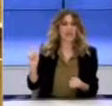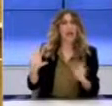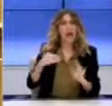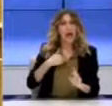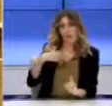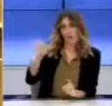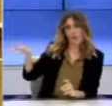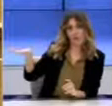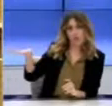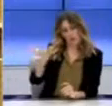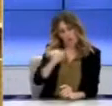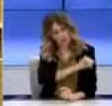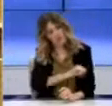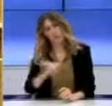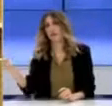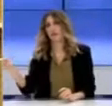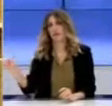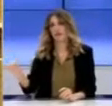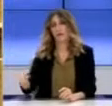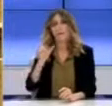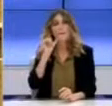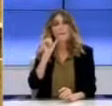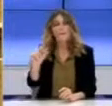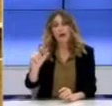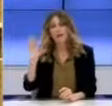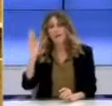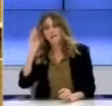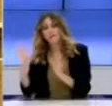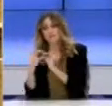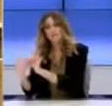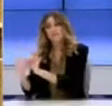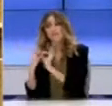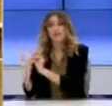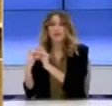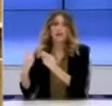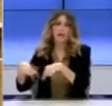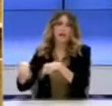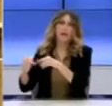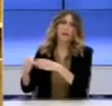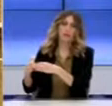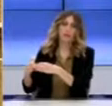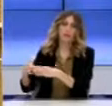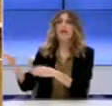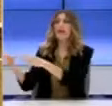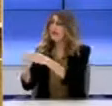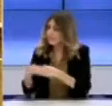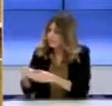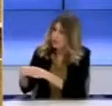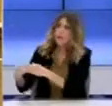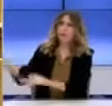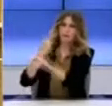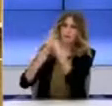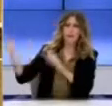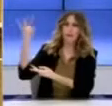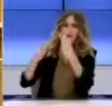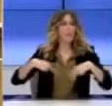πολιτικών μας. Όμως, δεν πρέπει να ξεχνάμε ότι η Επιστημονική Επιτροπή ξεπερνά τους